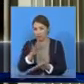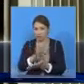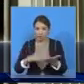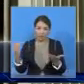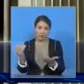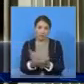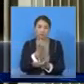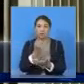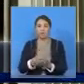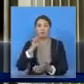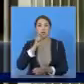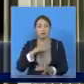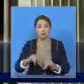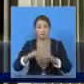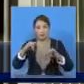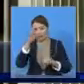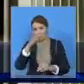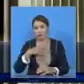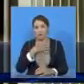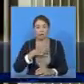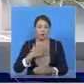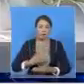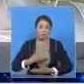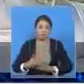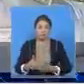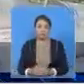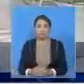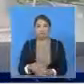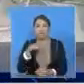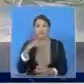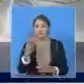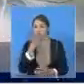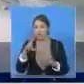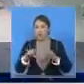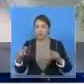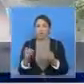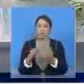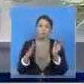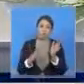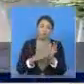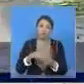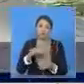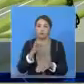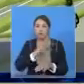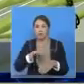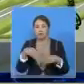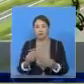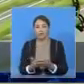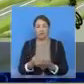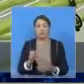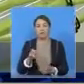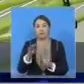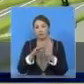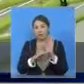табады. Елдің экономикасын көтеру үшін маңызды қадам болмақ. Айтып өтейік, жылжай 2019 жылы қолданысқа берілді. Инвестициялық